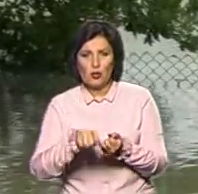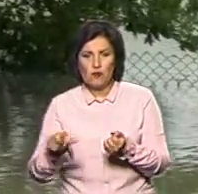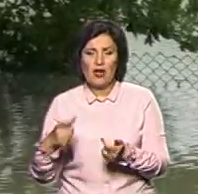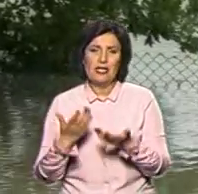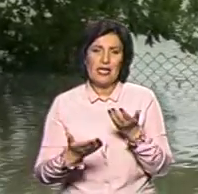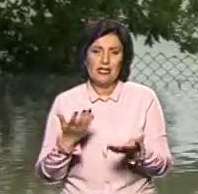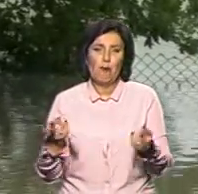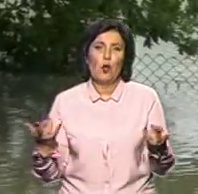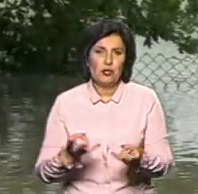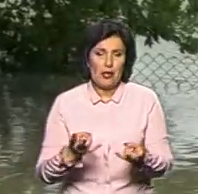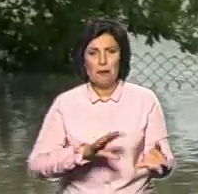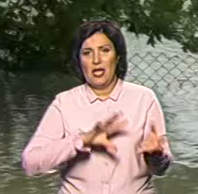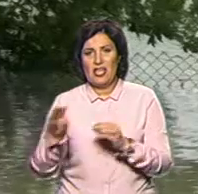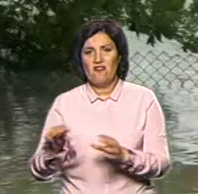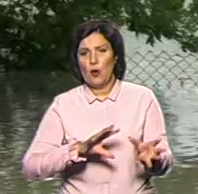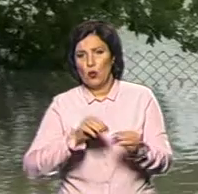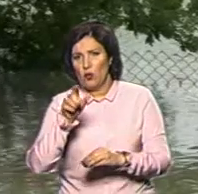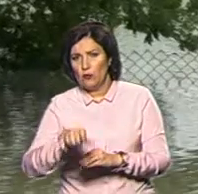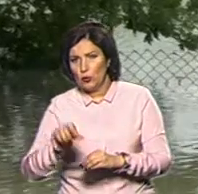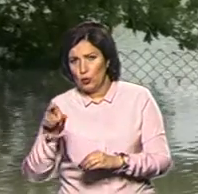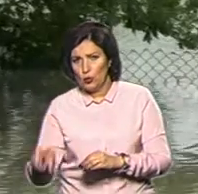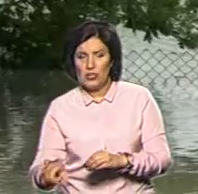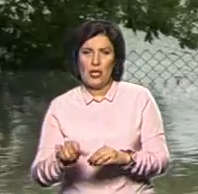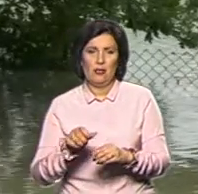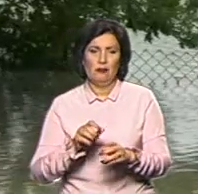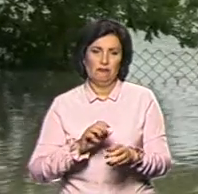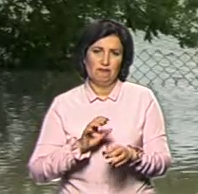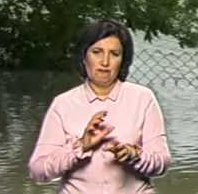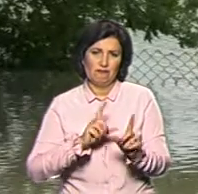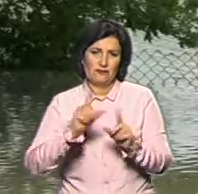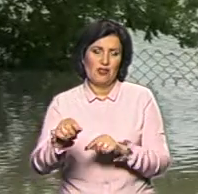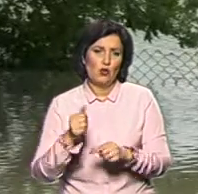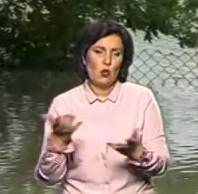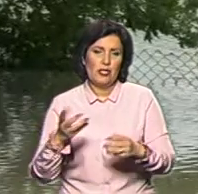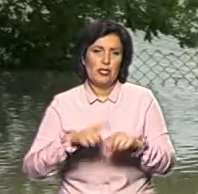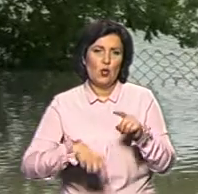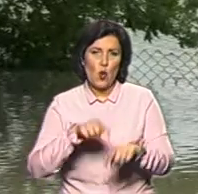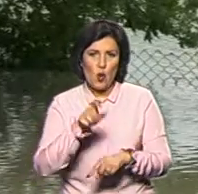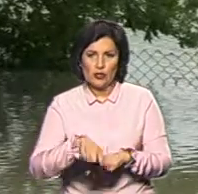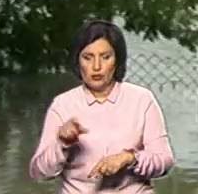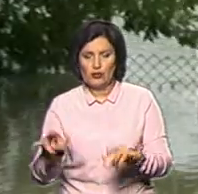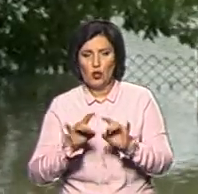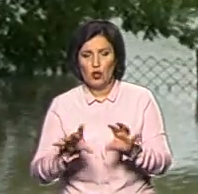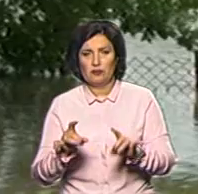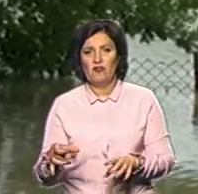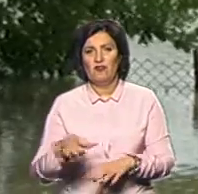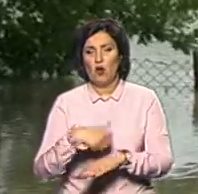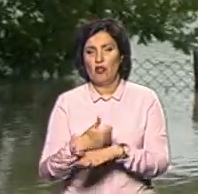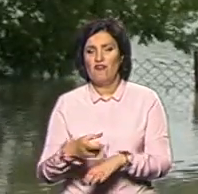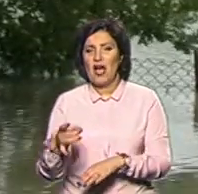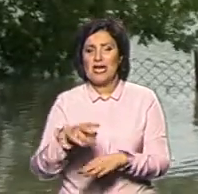евакуюють людей, відселяють їх до їхніх родичів. Як нам розповів голова